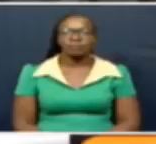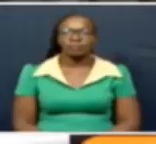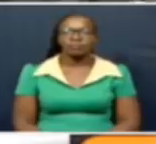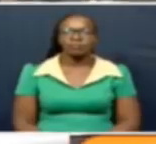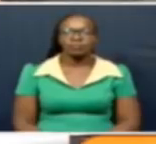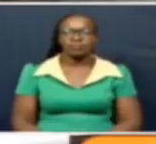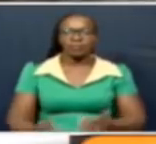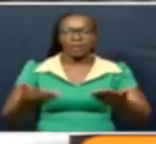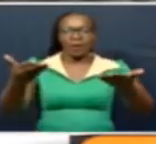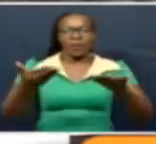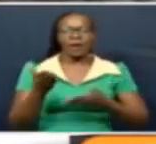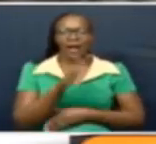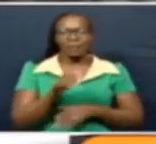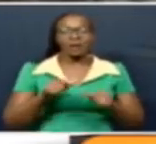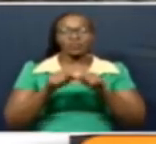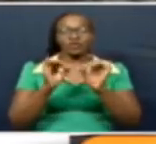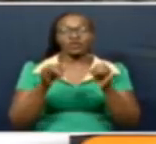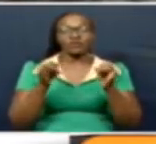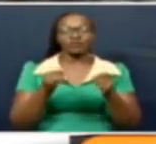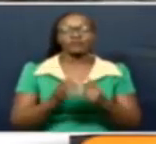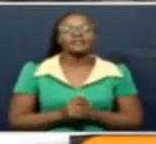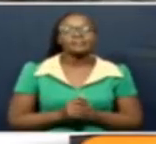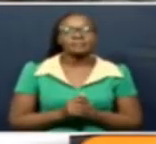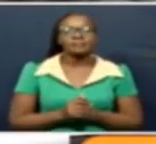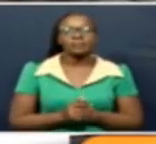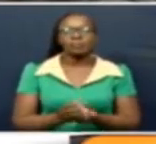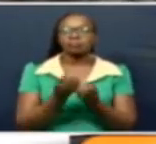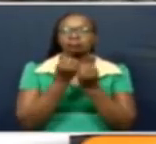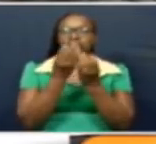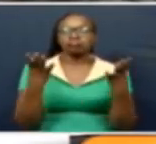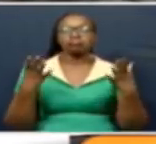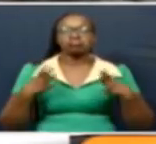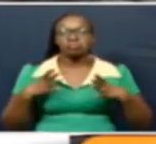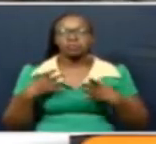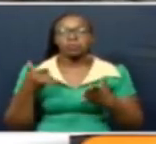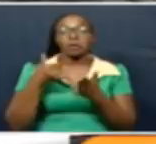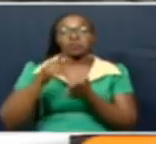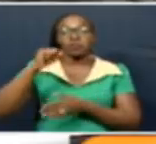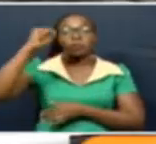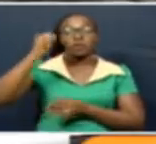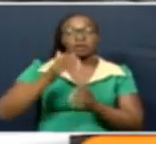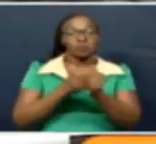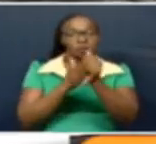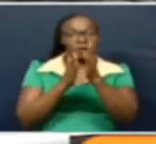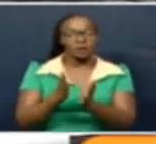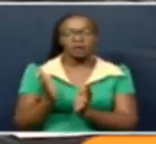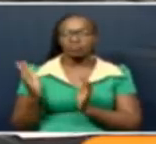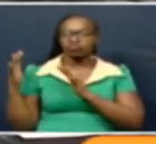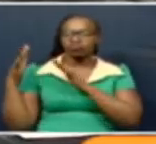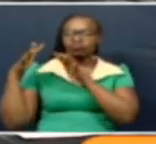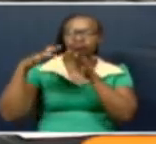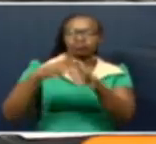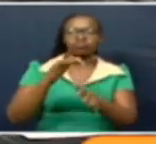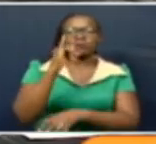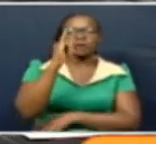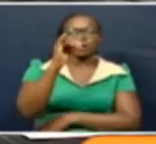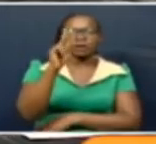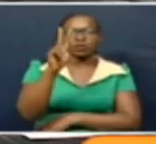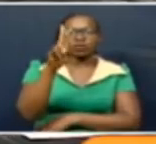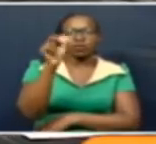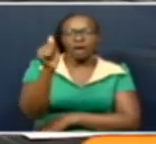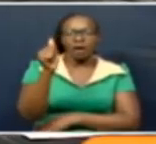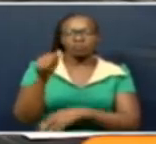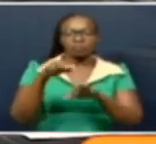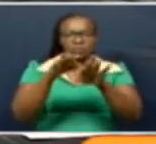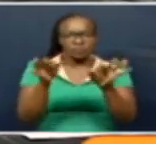Nipasha inaendelea sasa kwa taarifa kwamba mamia ya watu wakiwemo viongozi wa kisiasa walifika katika uwanja wa Ihura katika kaunti ya Muranga